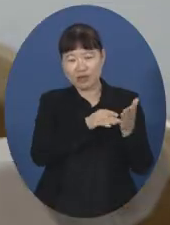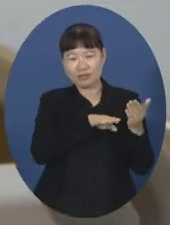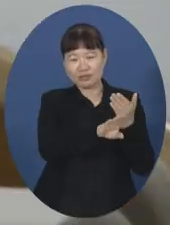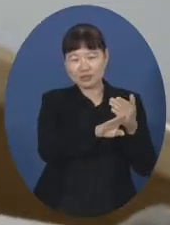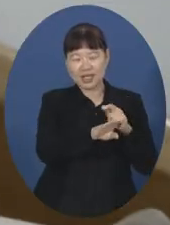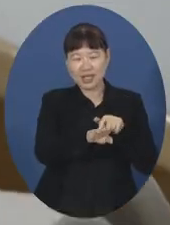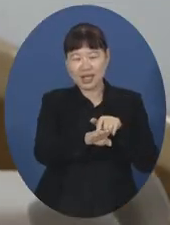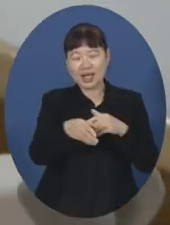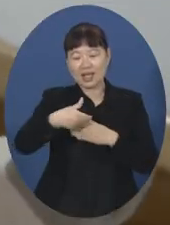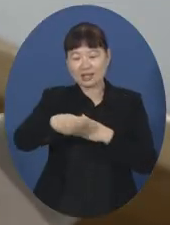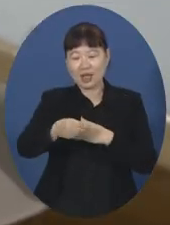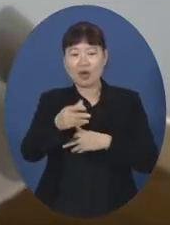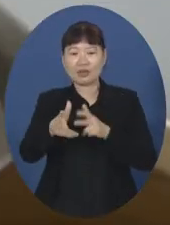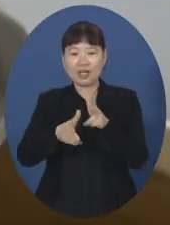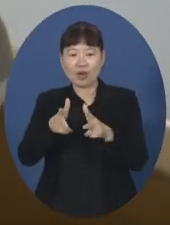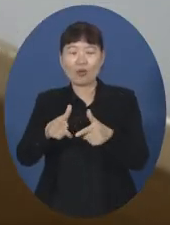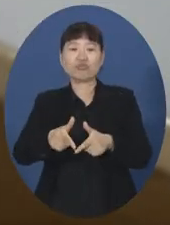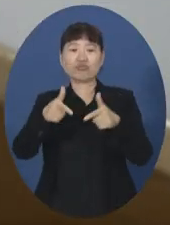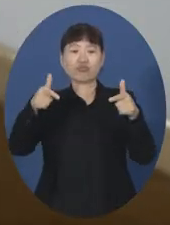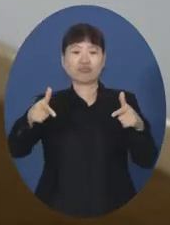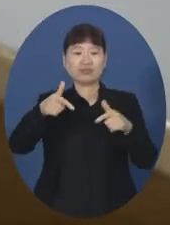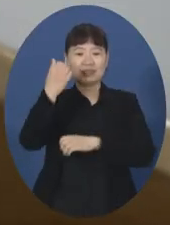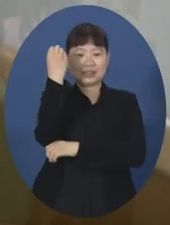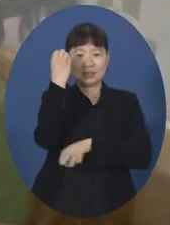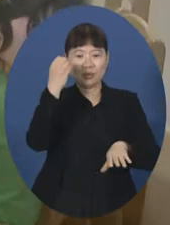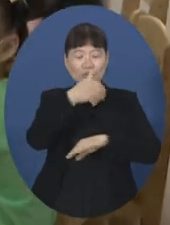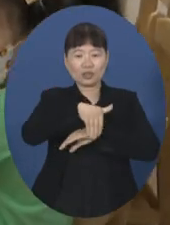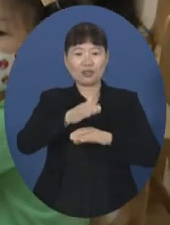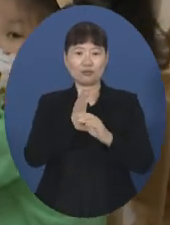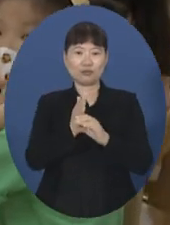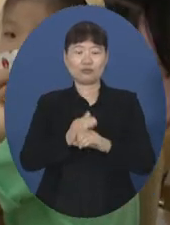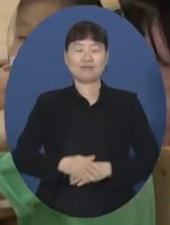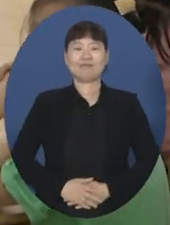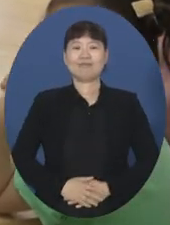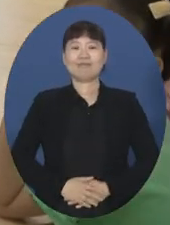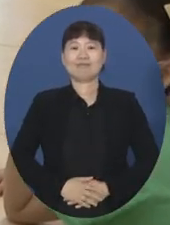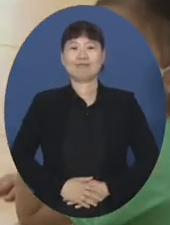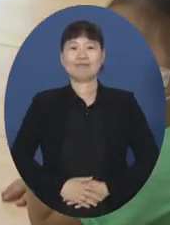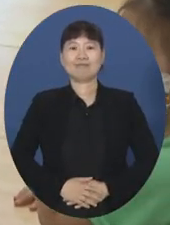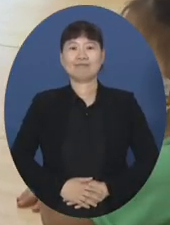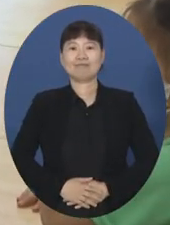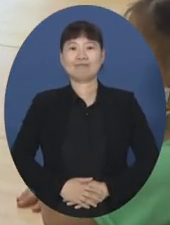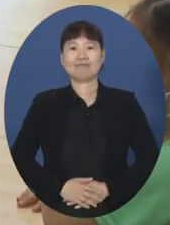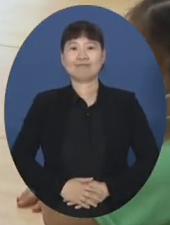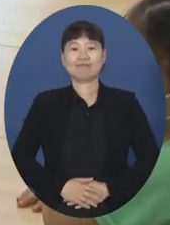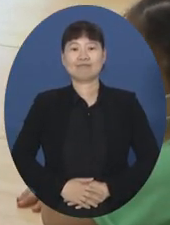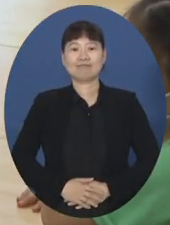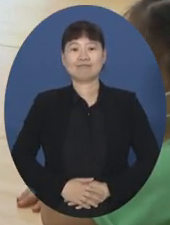알파미니 대여 사업 확장 기반을 마련하겠다는 구상입니다. 경기지TV 이슬비입니다.